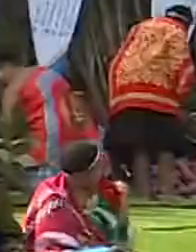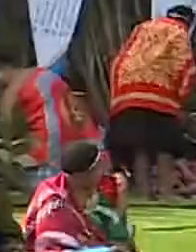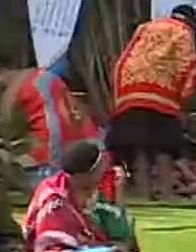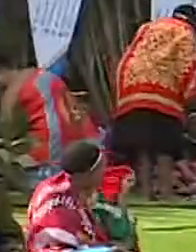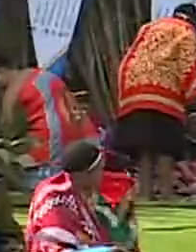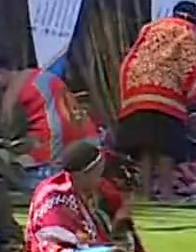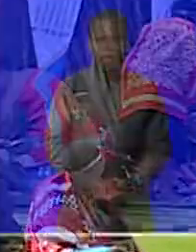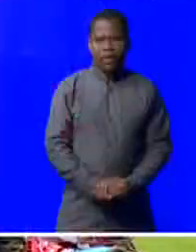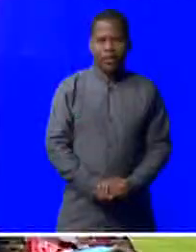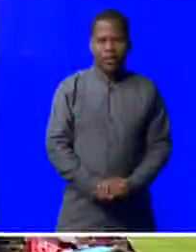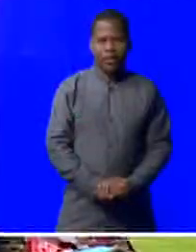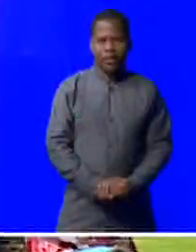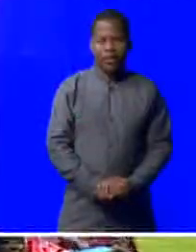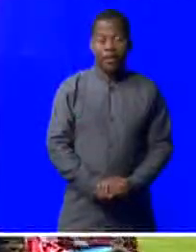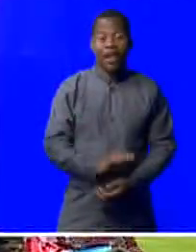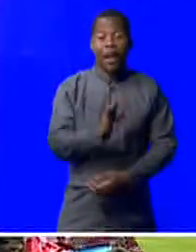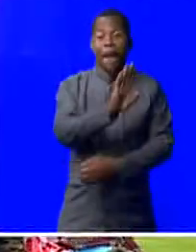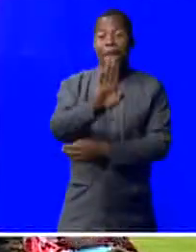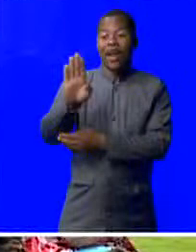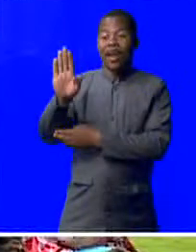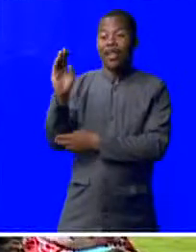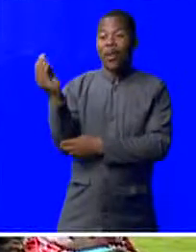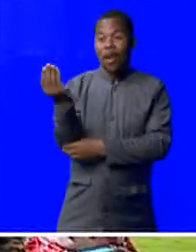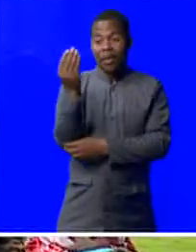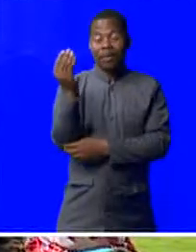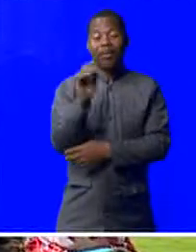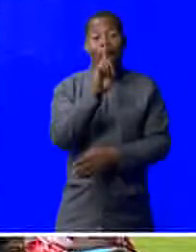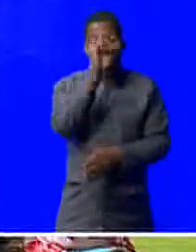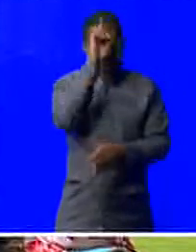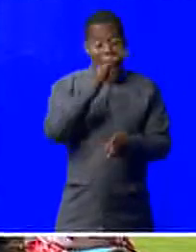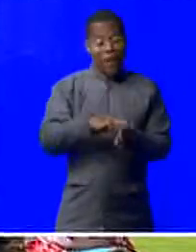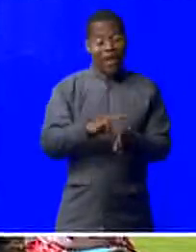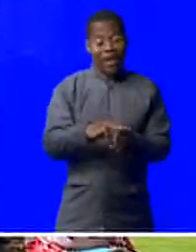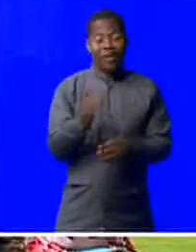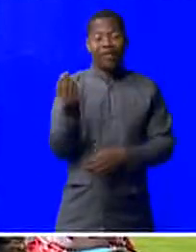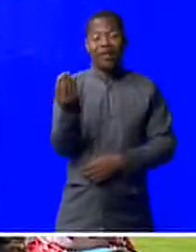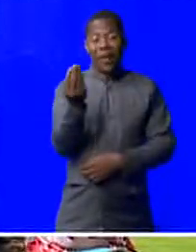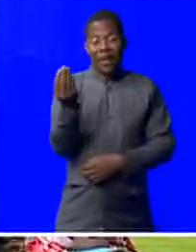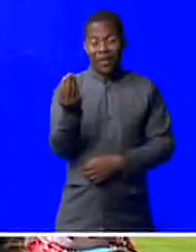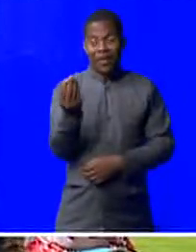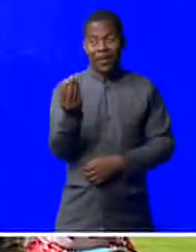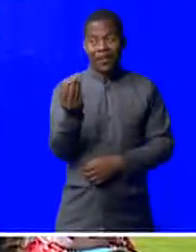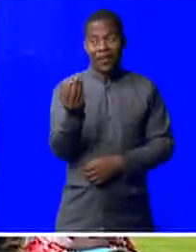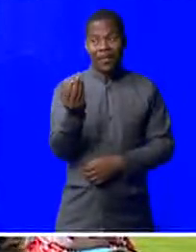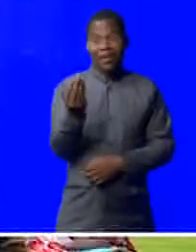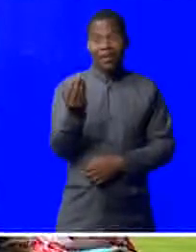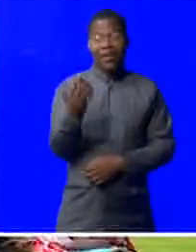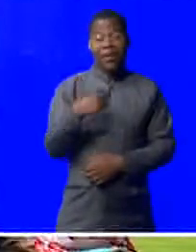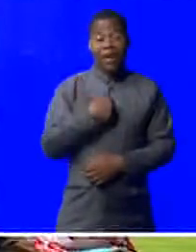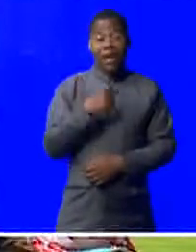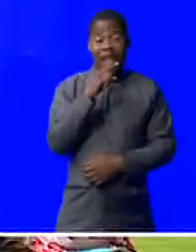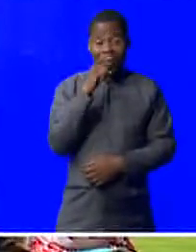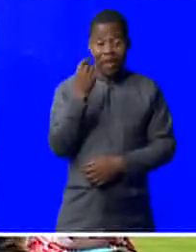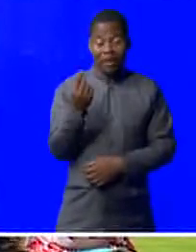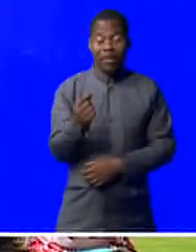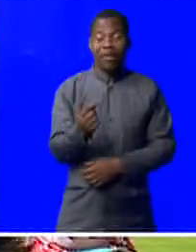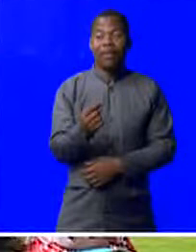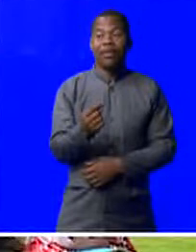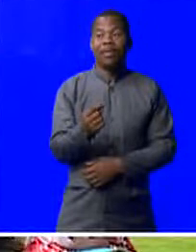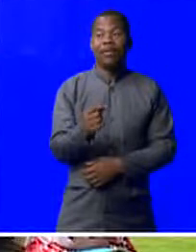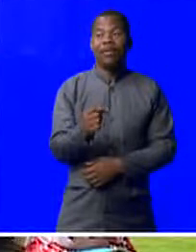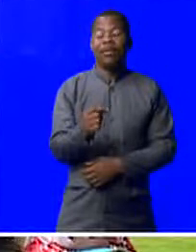bayethe wena phakathi inkosi ndlovukazi mhlekazi libito lami